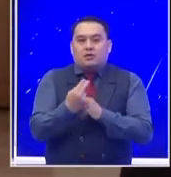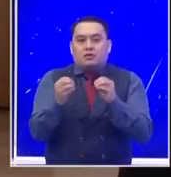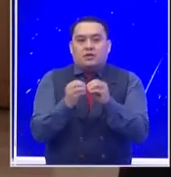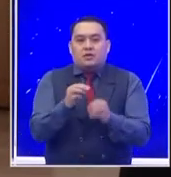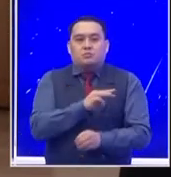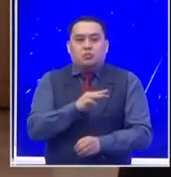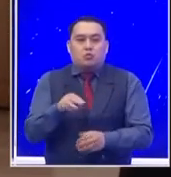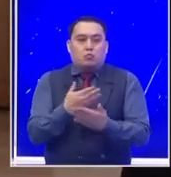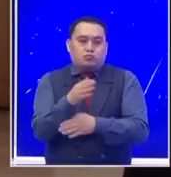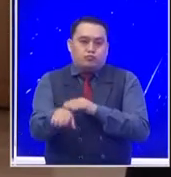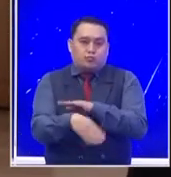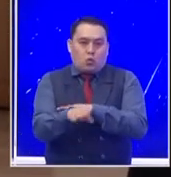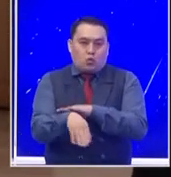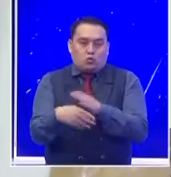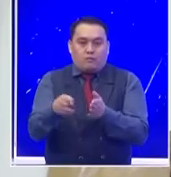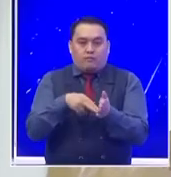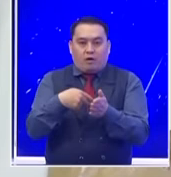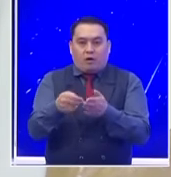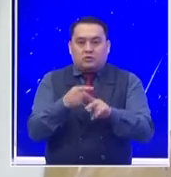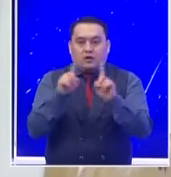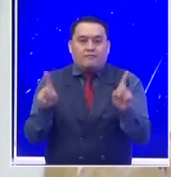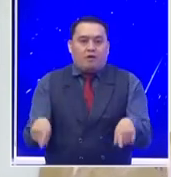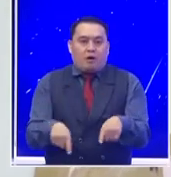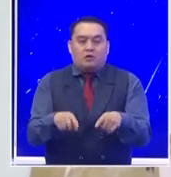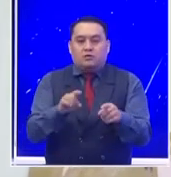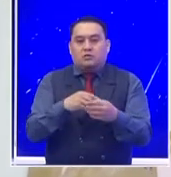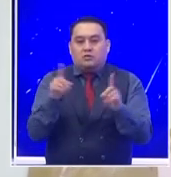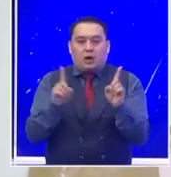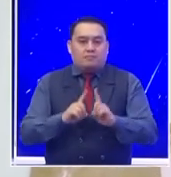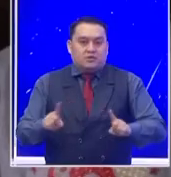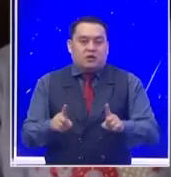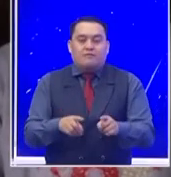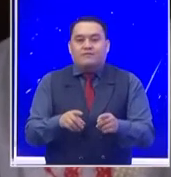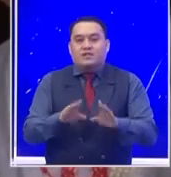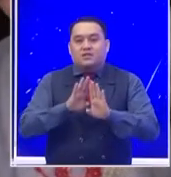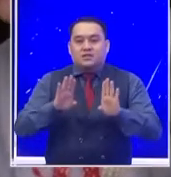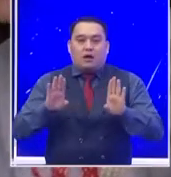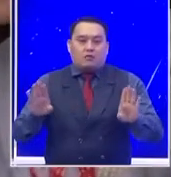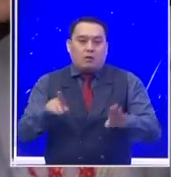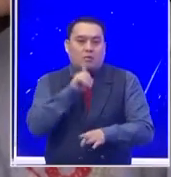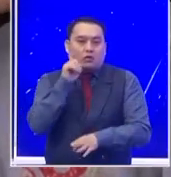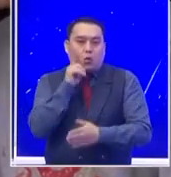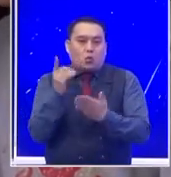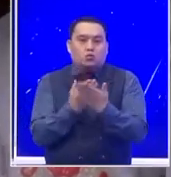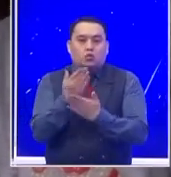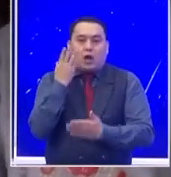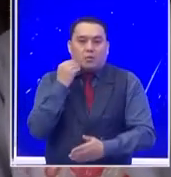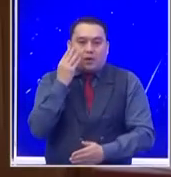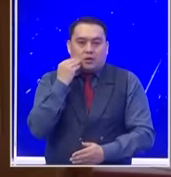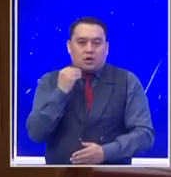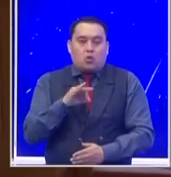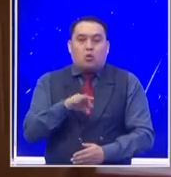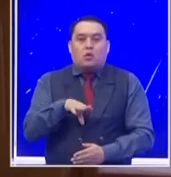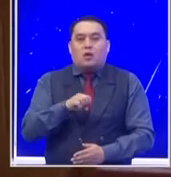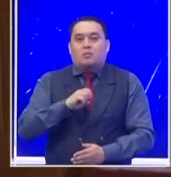минут на пустом холсте появился очередной шедевр делиться эмоциями гости авторы выставочных картин молодые художники из алматы oral-b